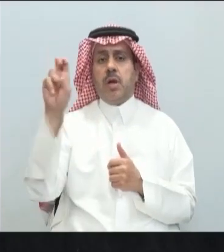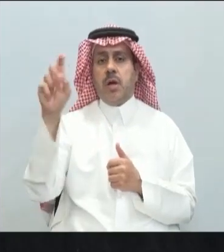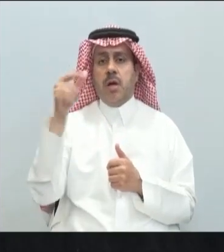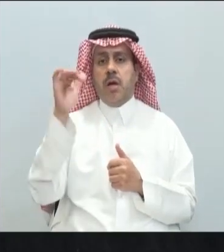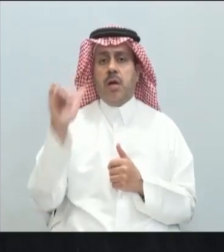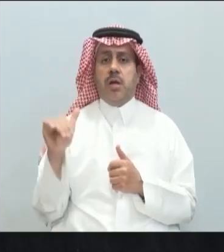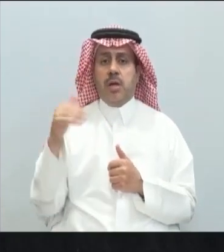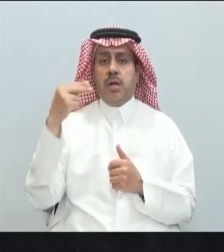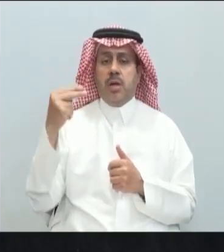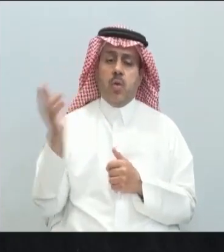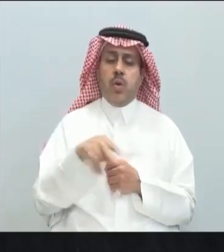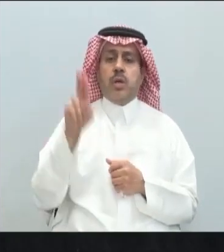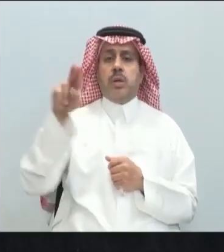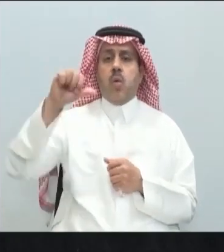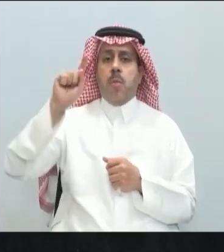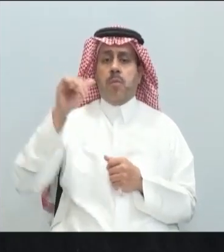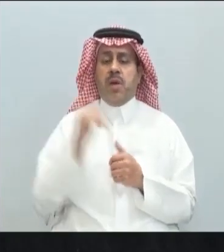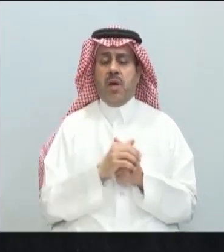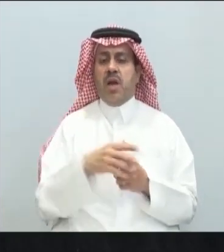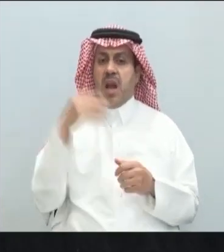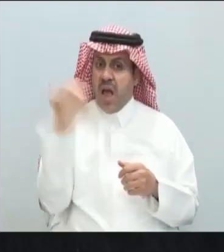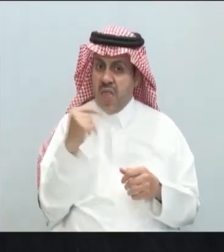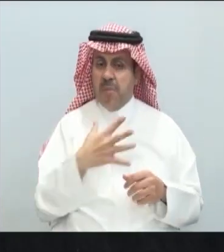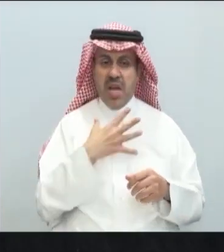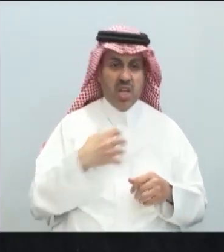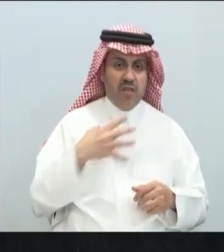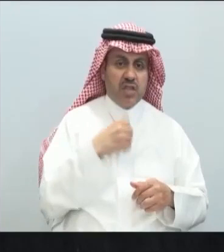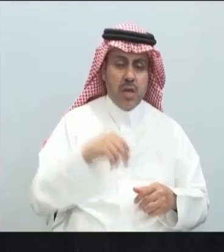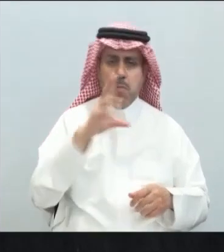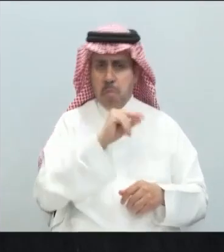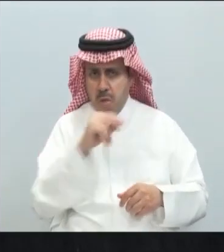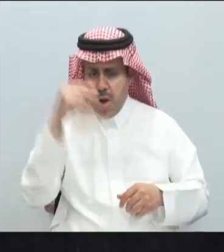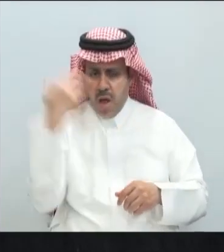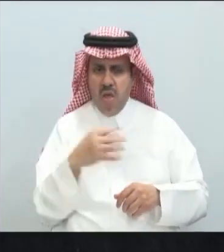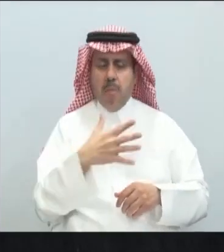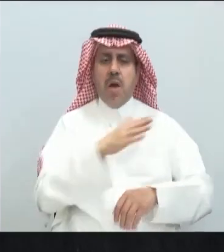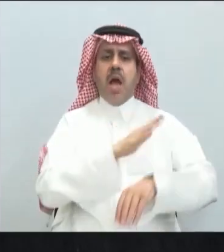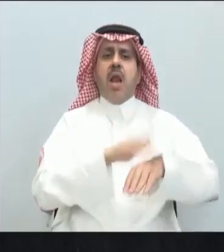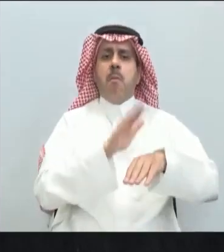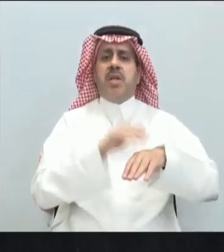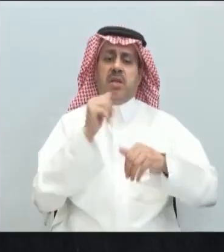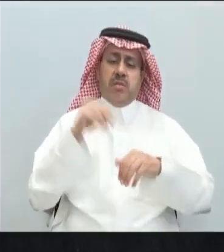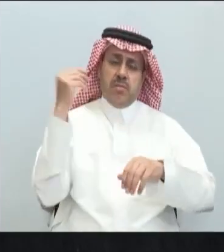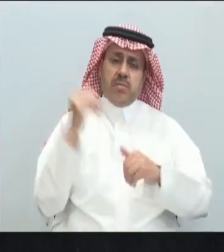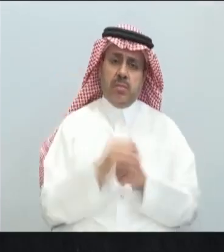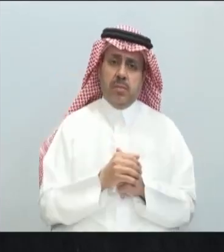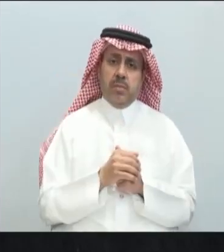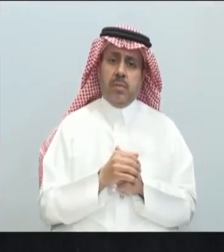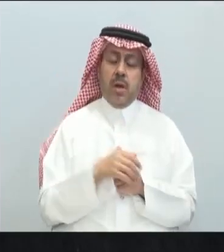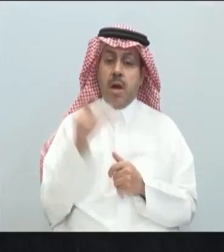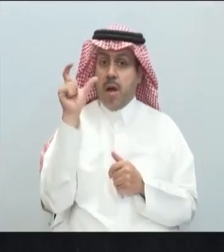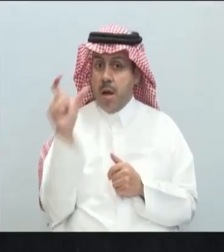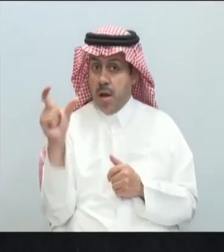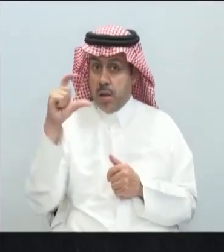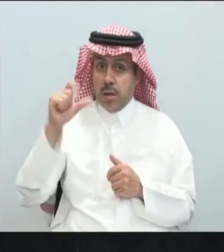ايها الطلاب والطالبات لا يقل اثرا عن العذاب البدني بل هو اعظم لان هذا النداء من من